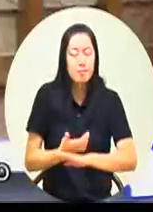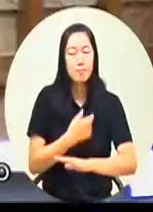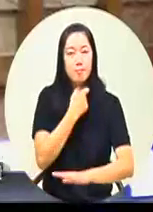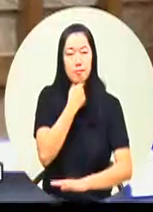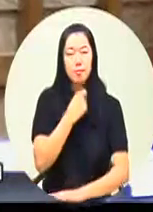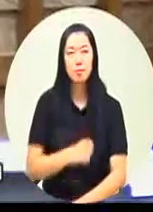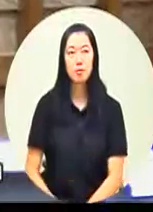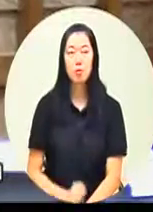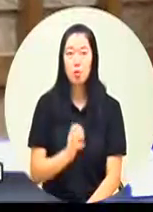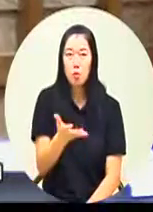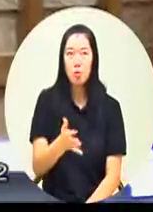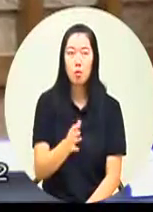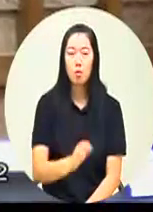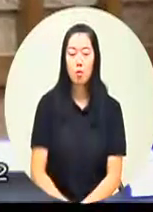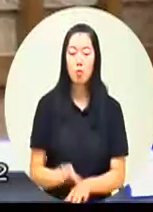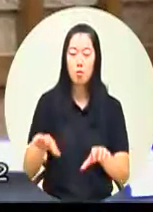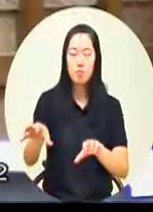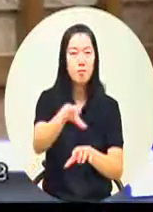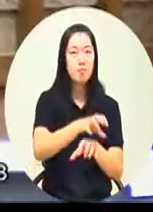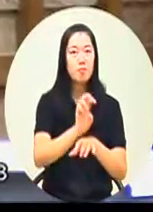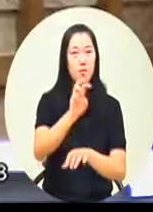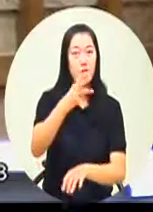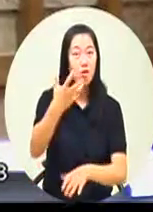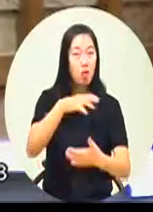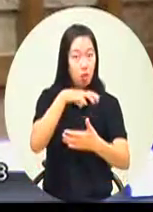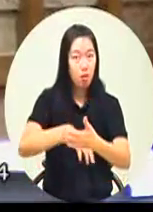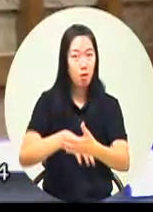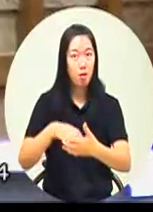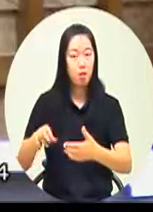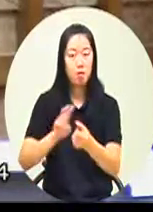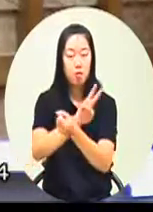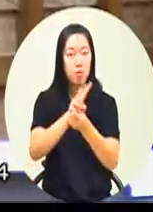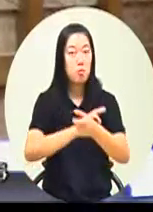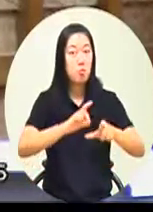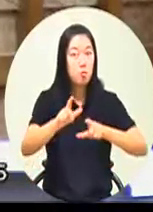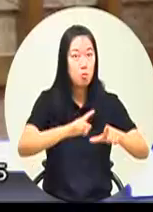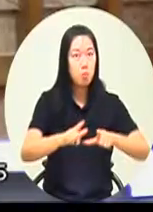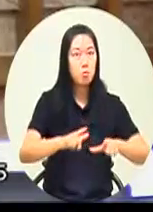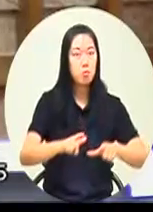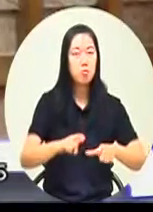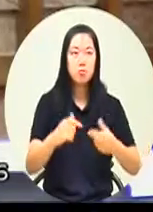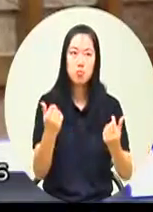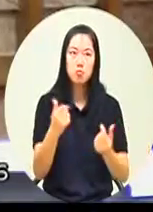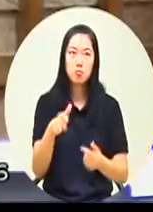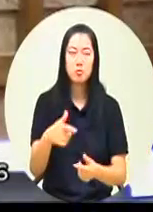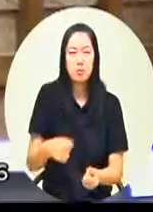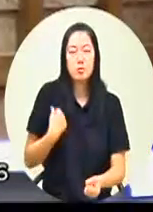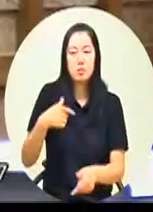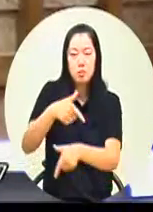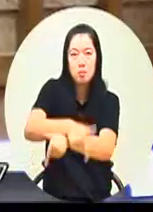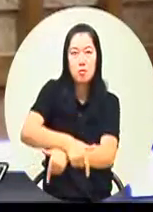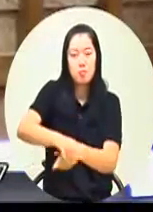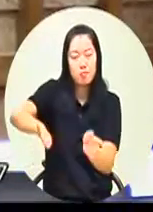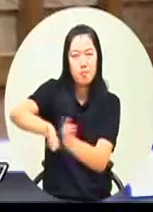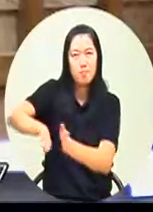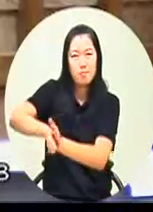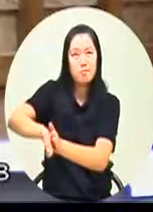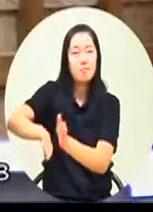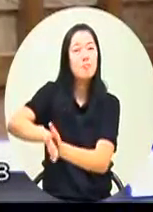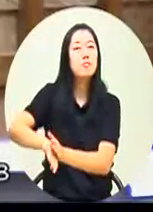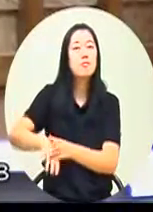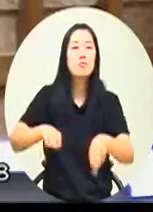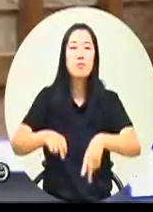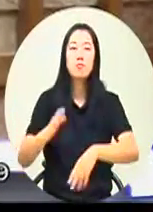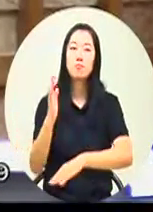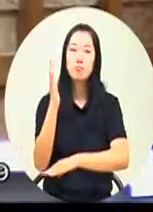因为在38区里面林园算是 最南边的一个行政区啦。那包